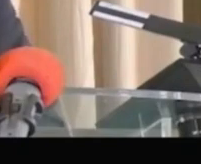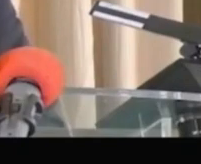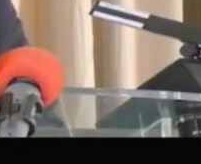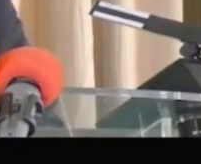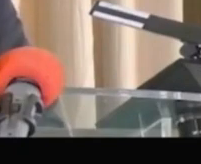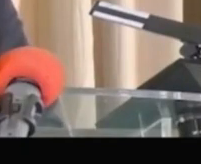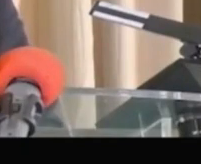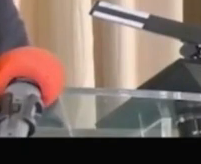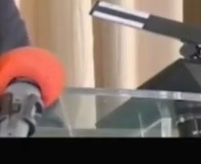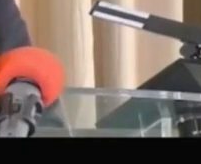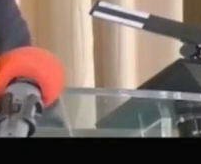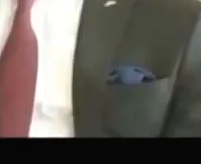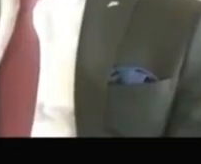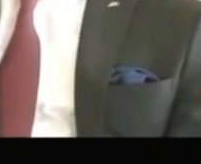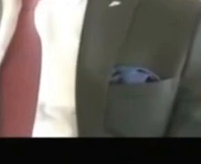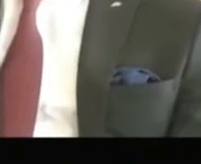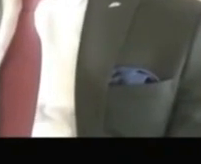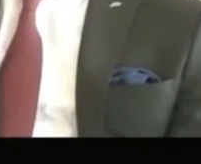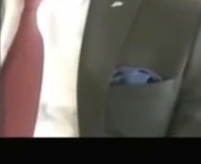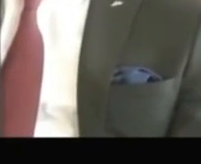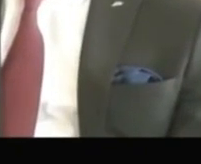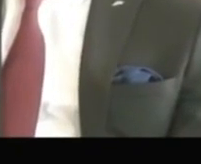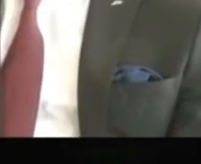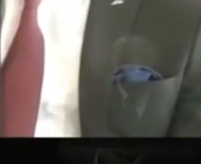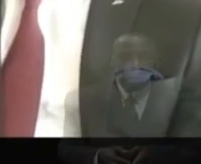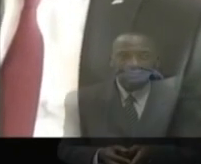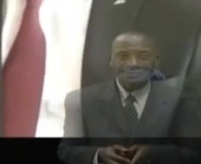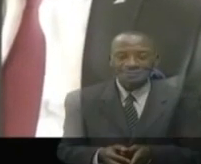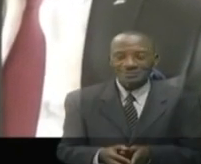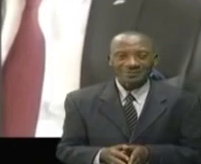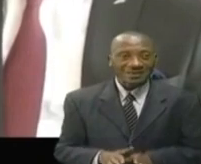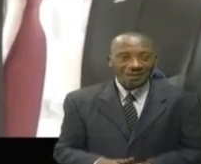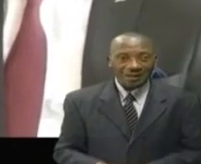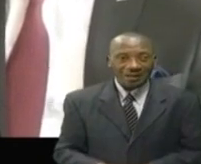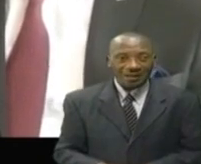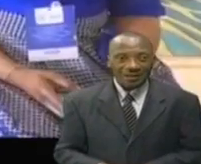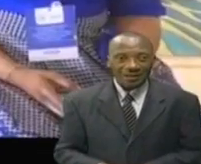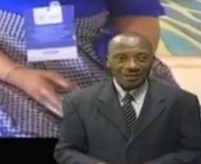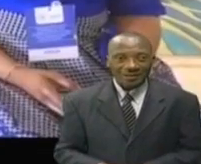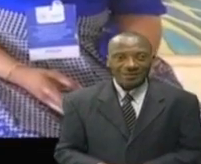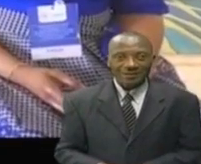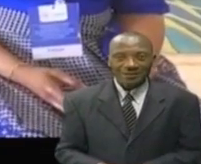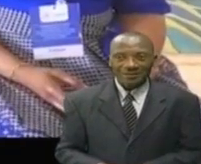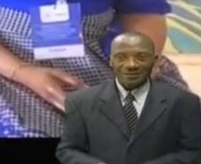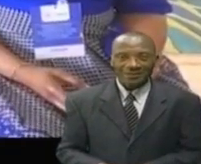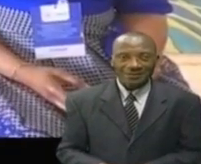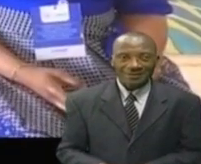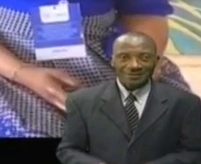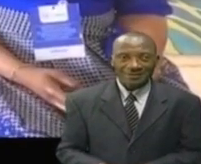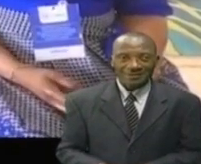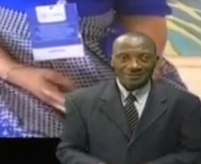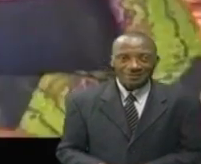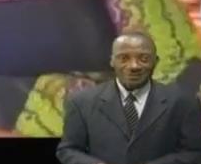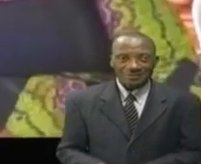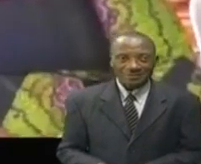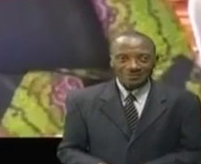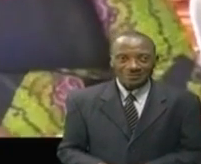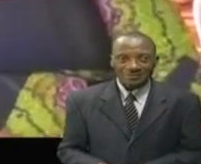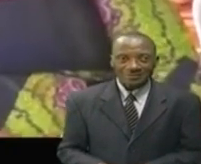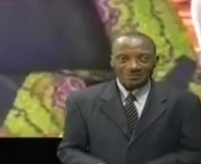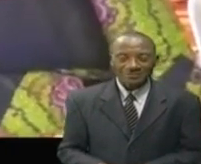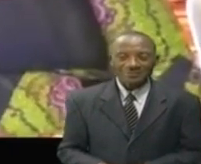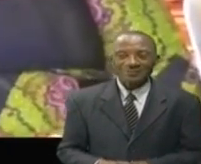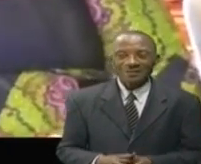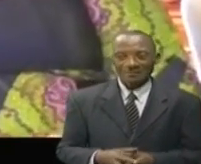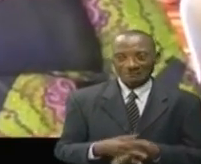mes hommages les plus déférents, mettre l'accent sur l'accélération des projets de développement en